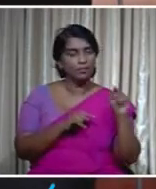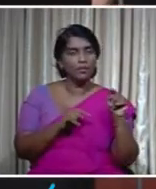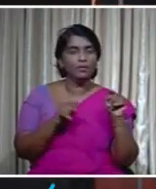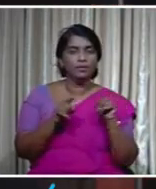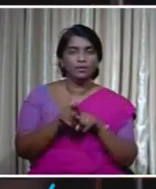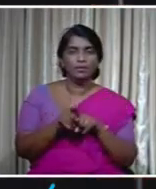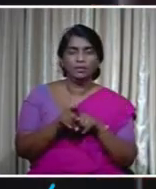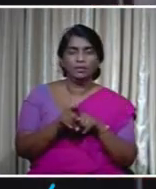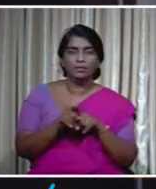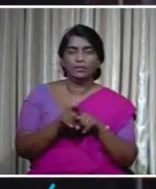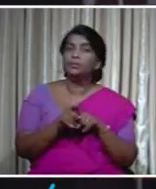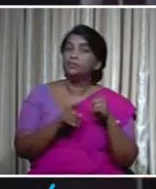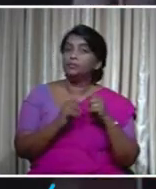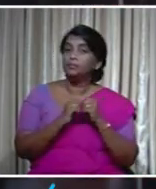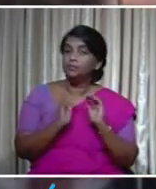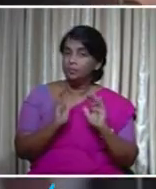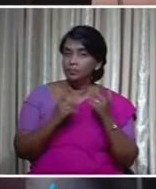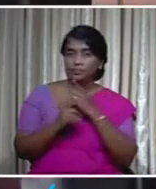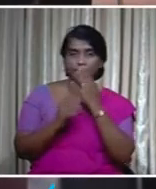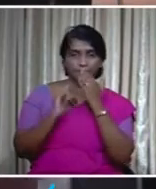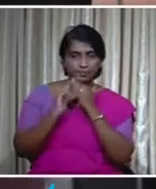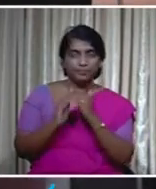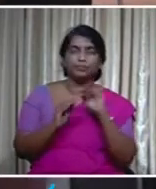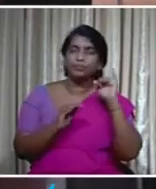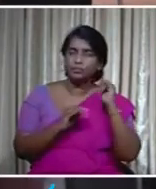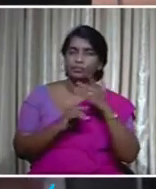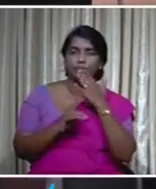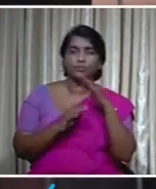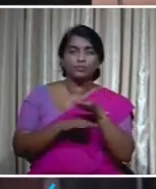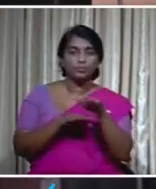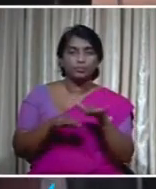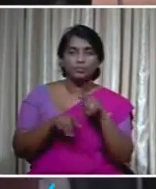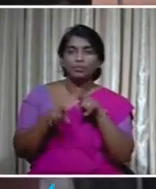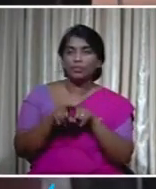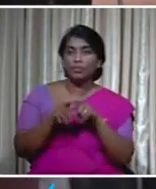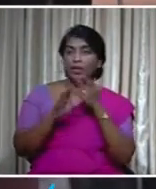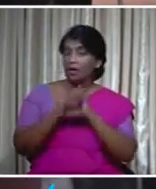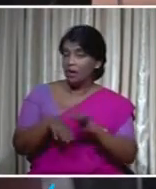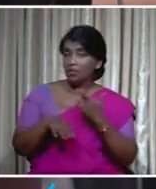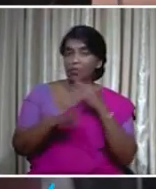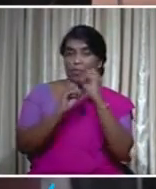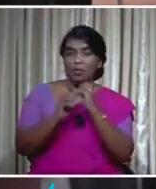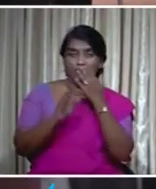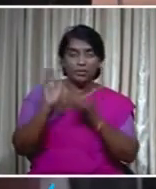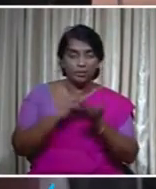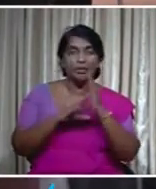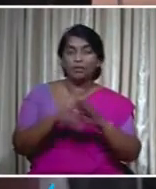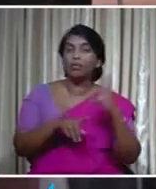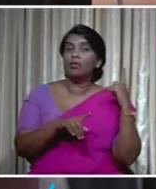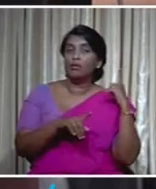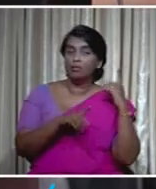3 வயது 4 வயது மாணவர்கள் முன்பள்ளிகளுக்கு செல்கிறார்கள். இந்த முன்பள்ளிக்கு செல்லுகின்ற மாணவர்களுக்கு இராணுவத்தினால் தான் சம்பளம் வழங்கப்படுகின்றது.